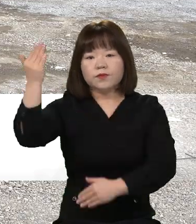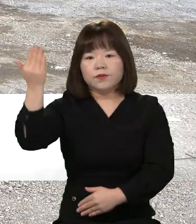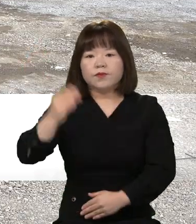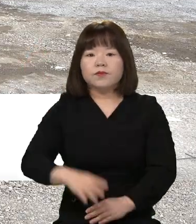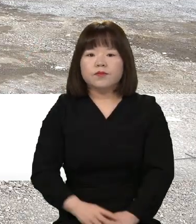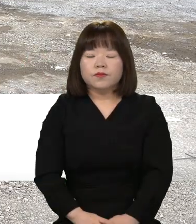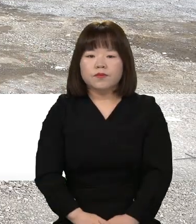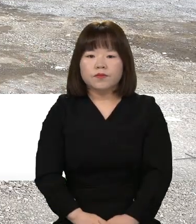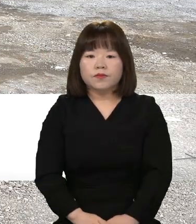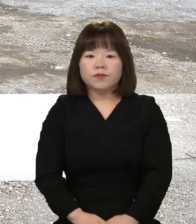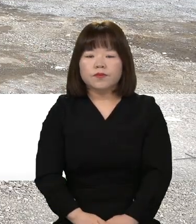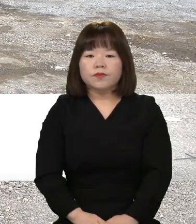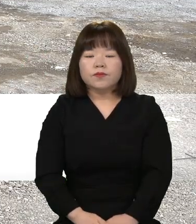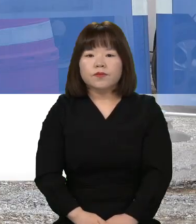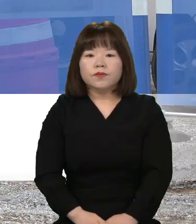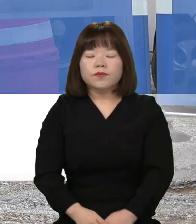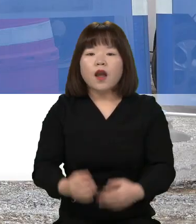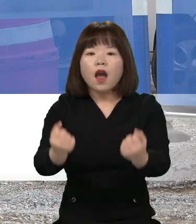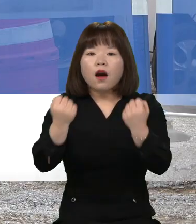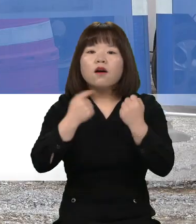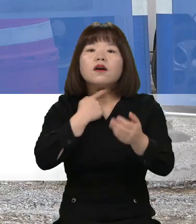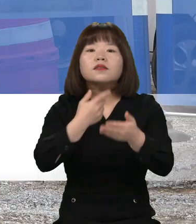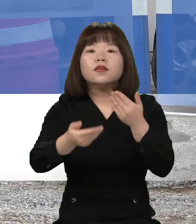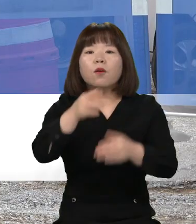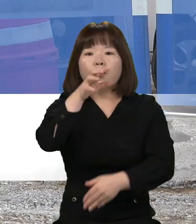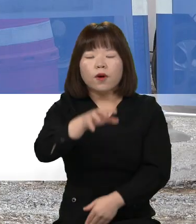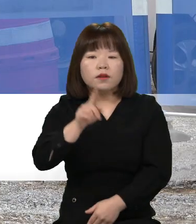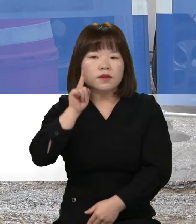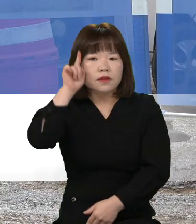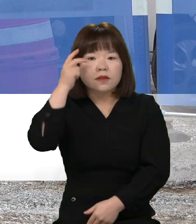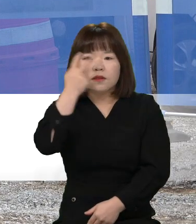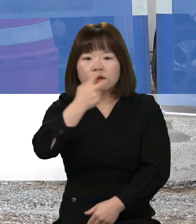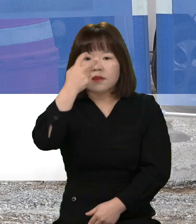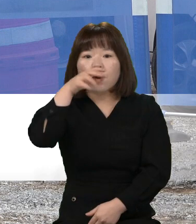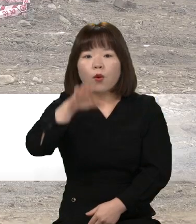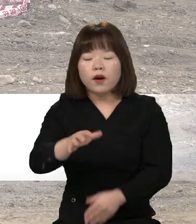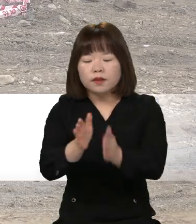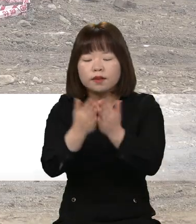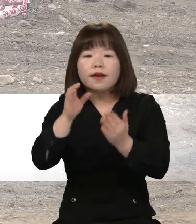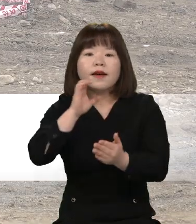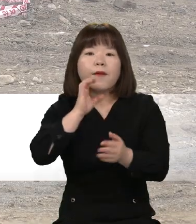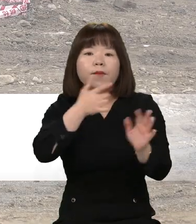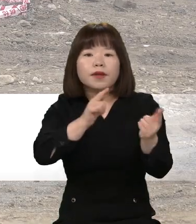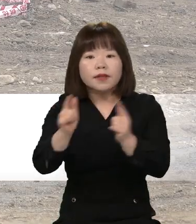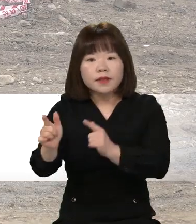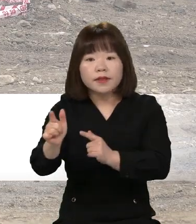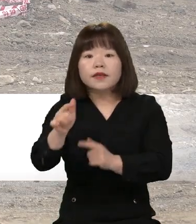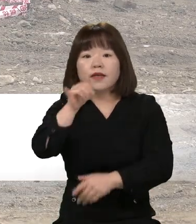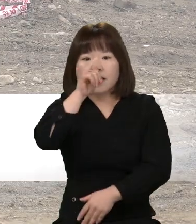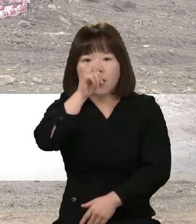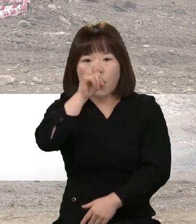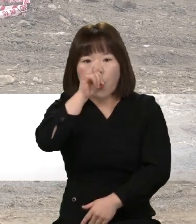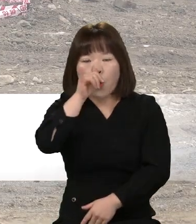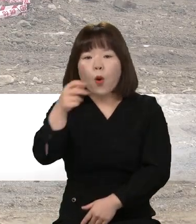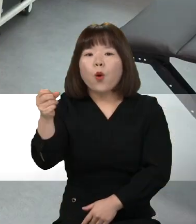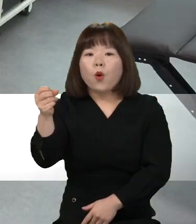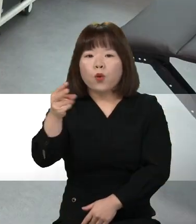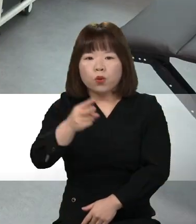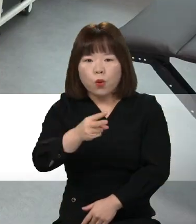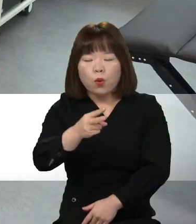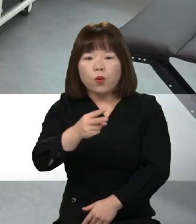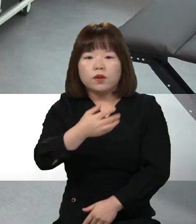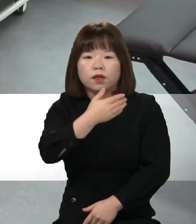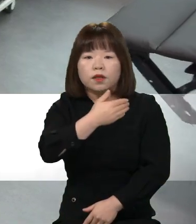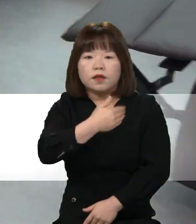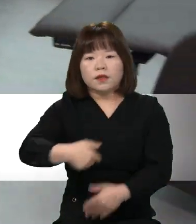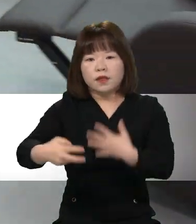6층 규모로 건립됩니다 이곳은 건강체험관 스트레스 측정관 국가폐와 같은 열린 건강문화공간과